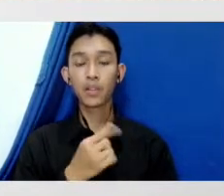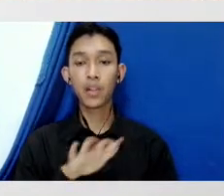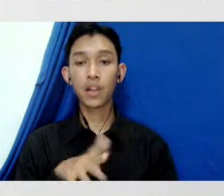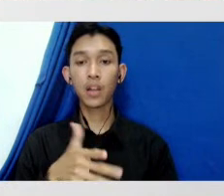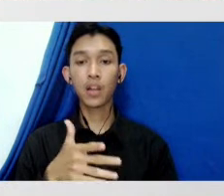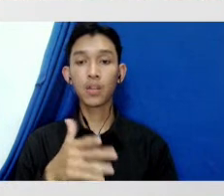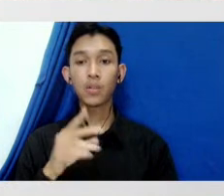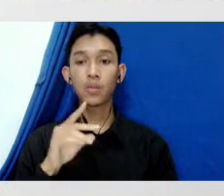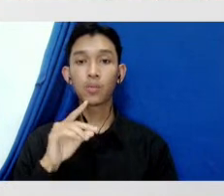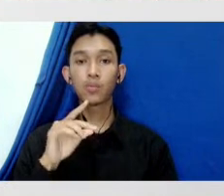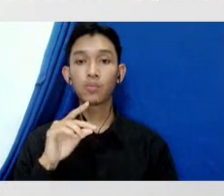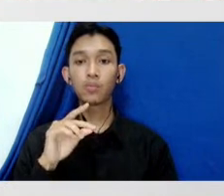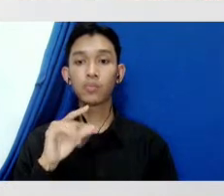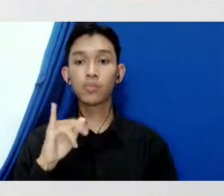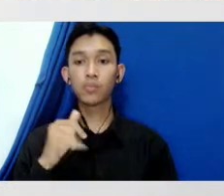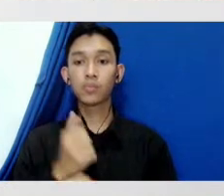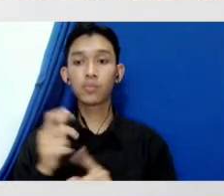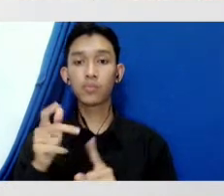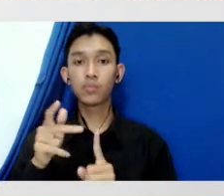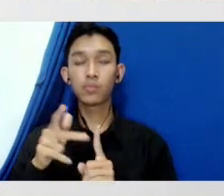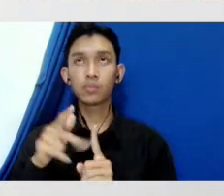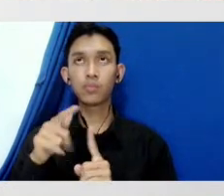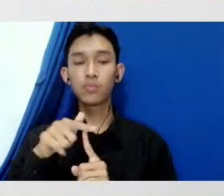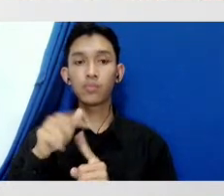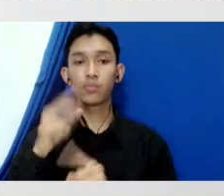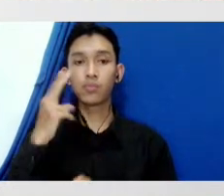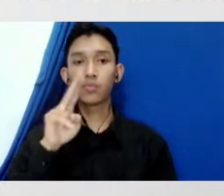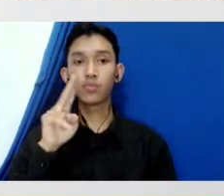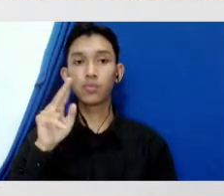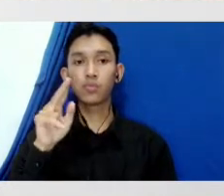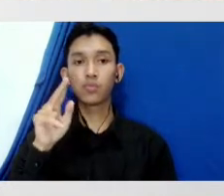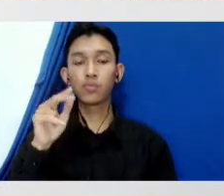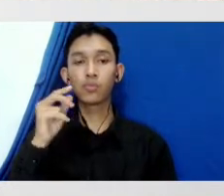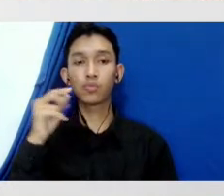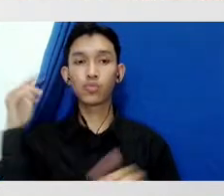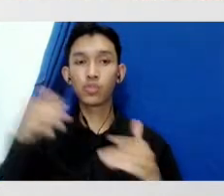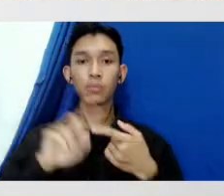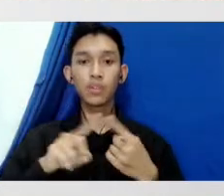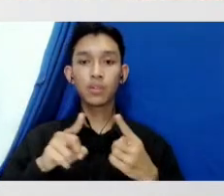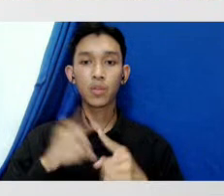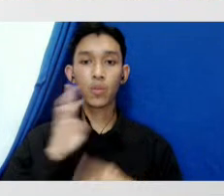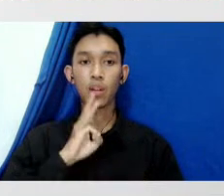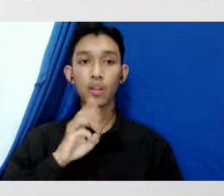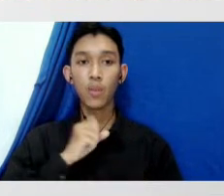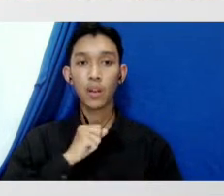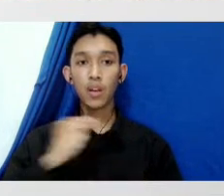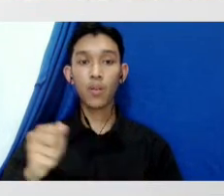right to be informed, khususnya untuk teman-teman wartawan,